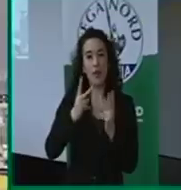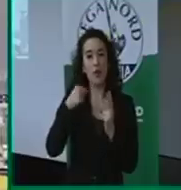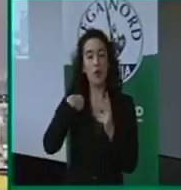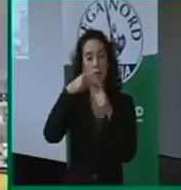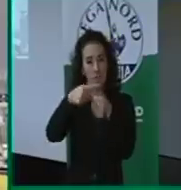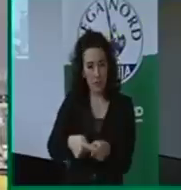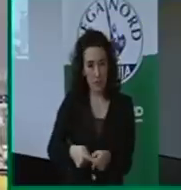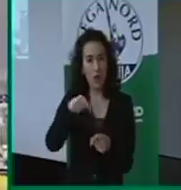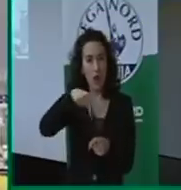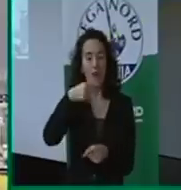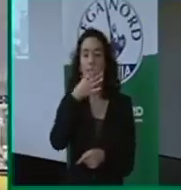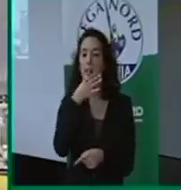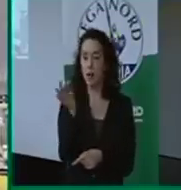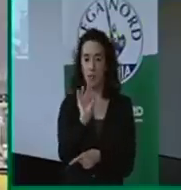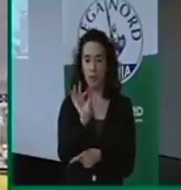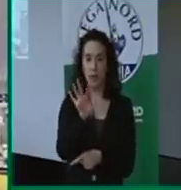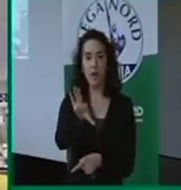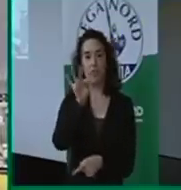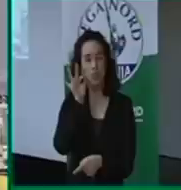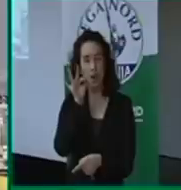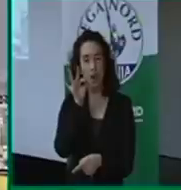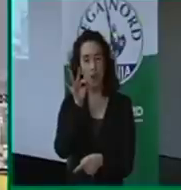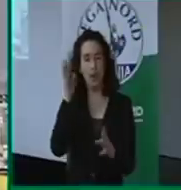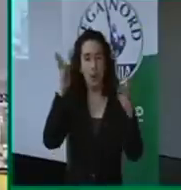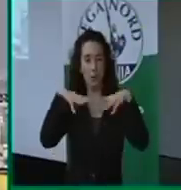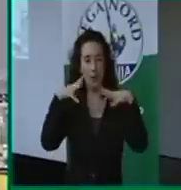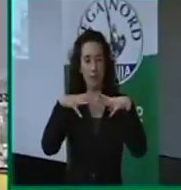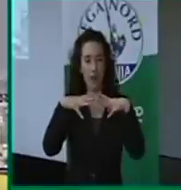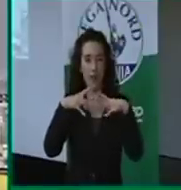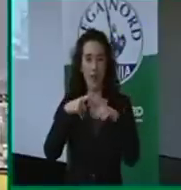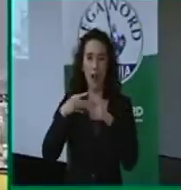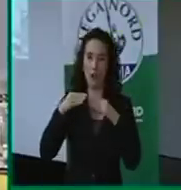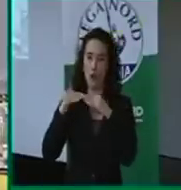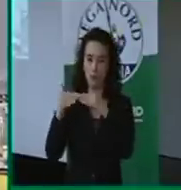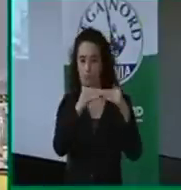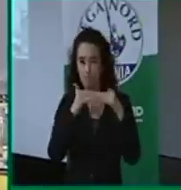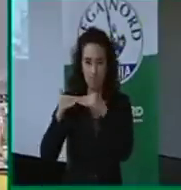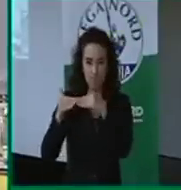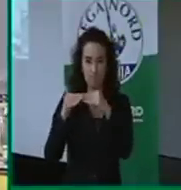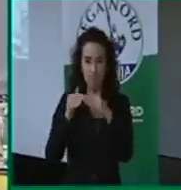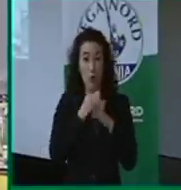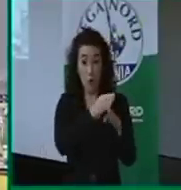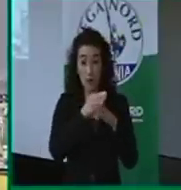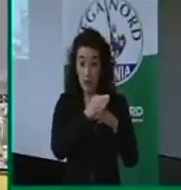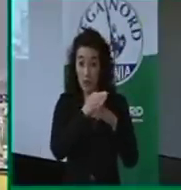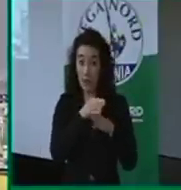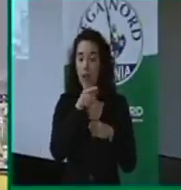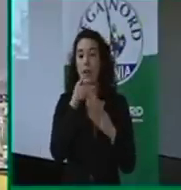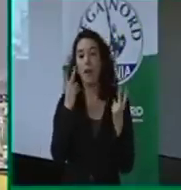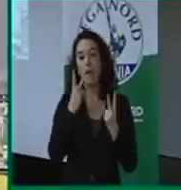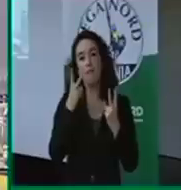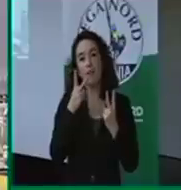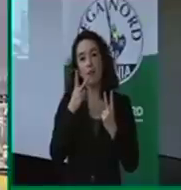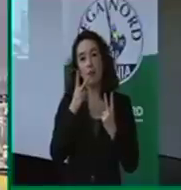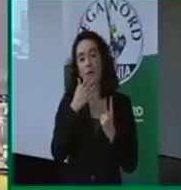bella testimonianza questa scelta di condividere una battaglia comune sia apprezzabile perché in un mondo forse apolide